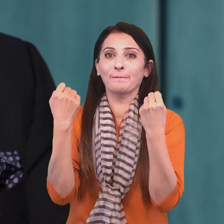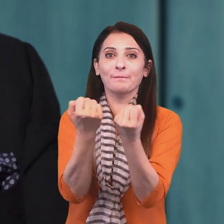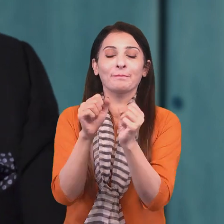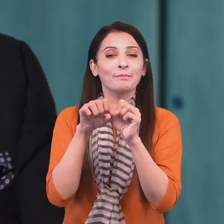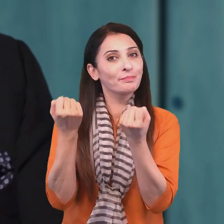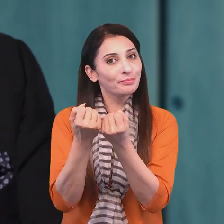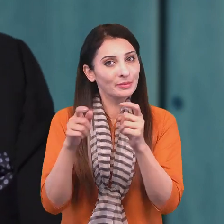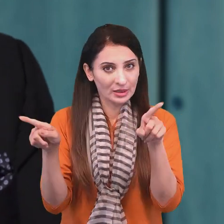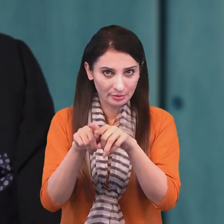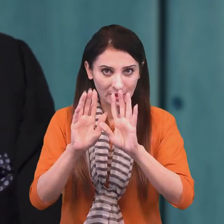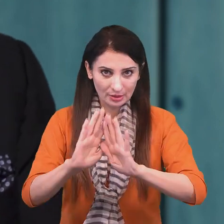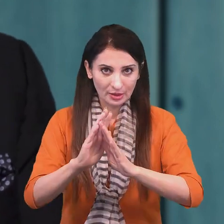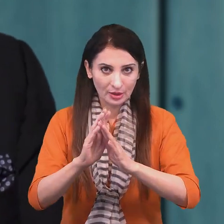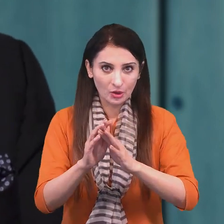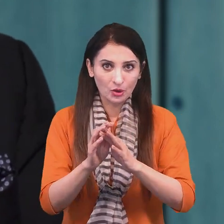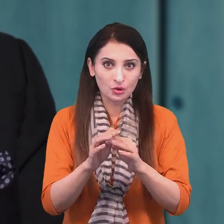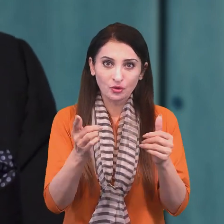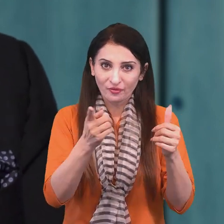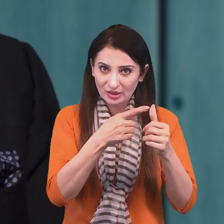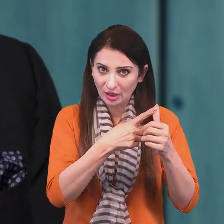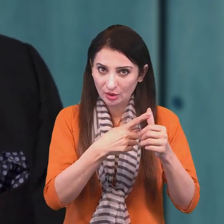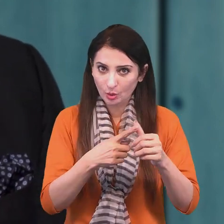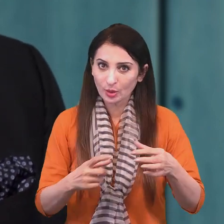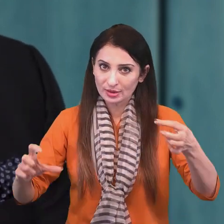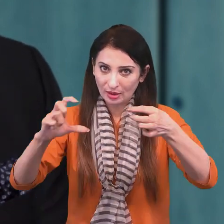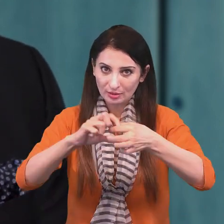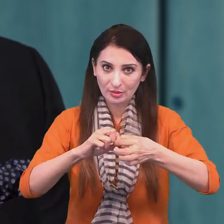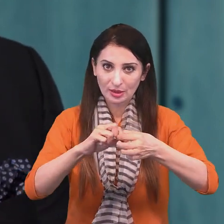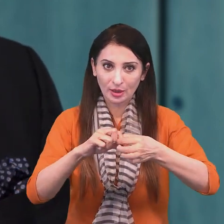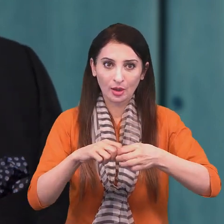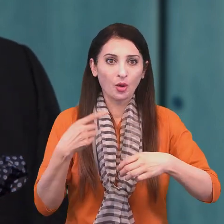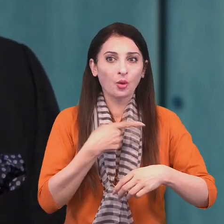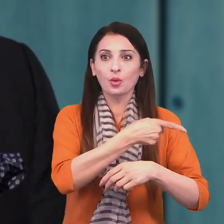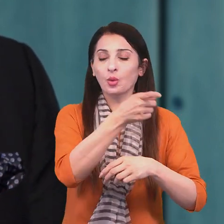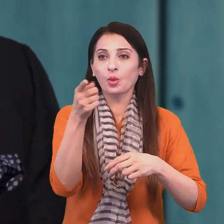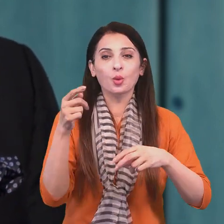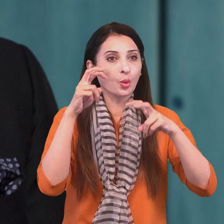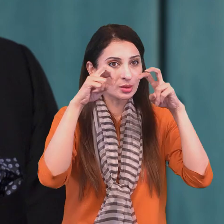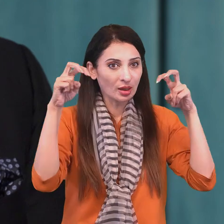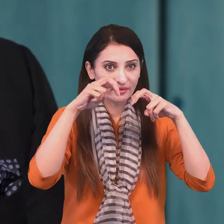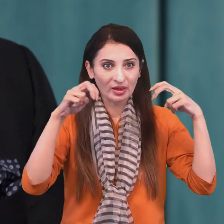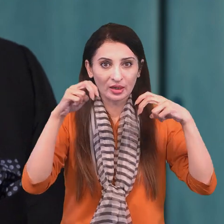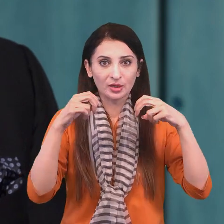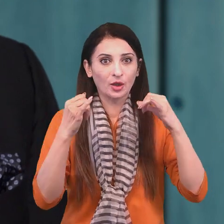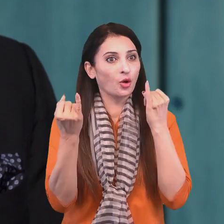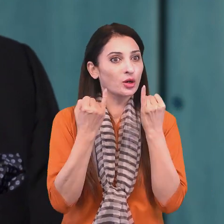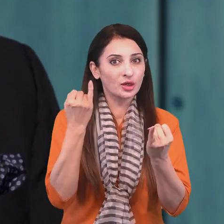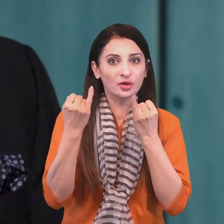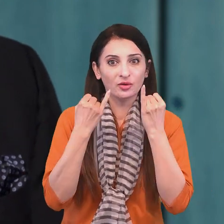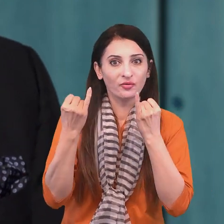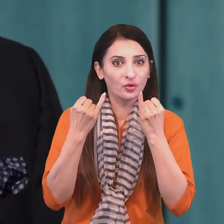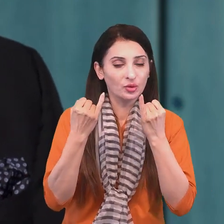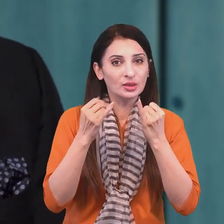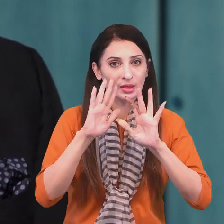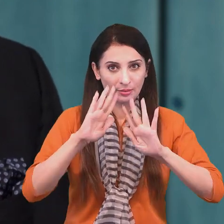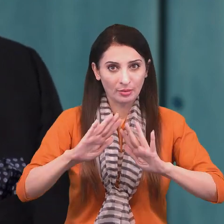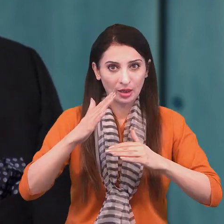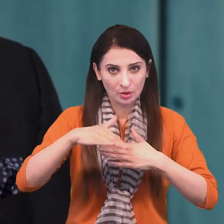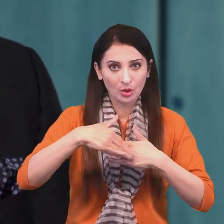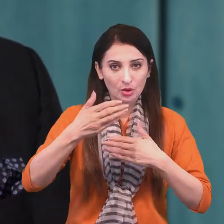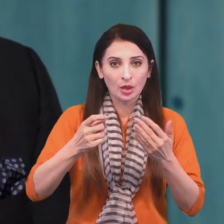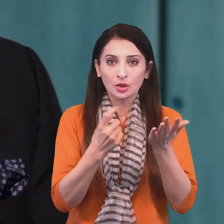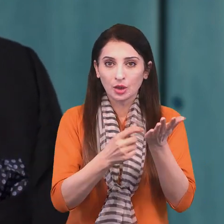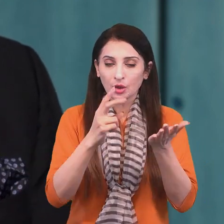जो एक्चुअल वज़ारतों के साथ मिल के और उनके साथ सर्वे करके इंटरव्यूज़ की बुनियाद पर और रिपोर्ट्स की बुनियाद पर,